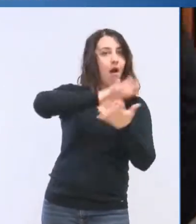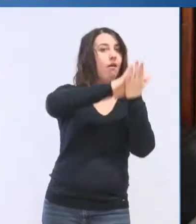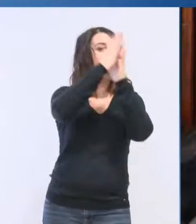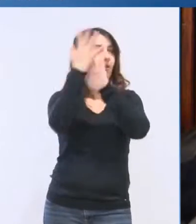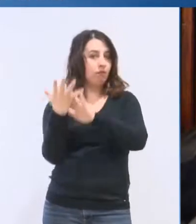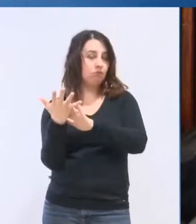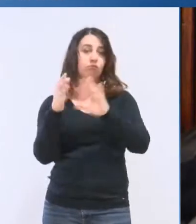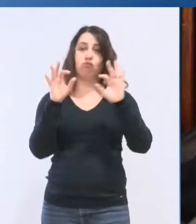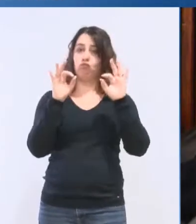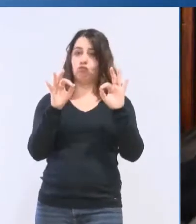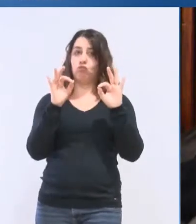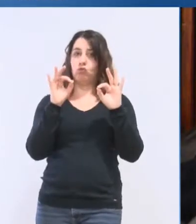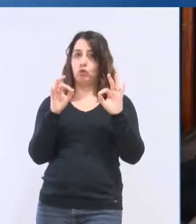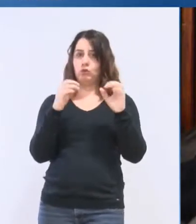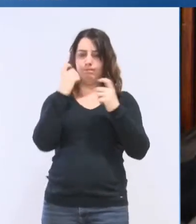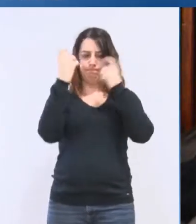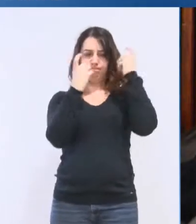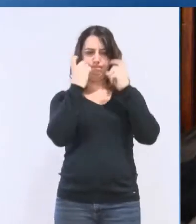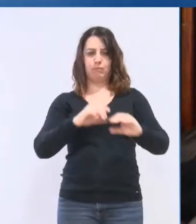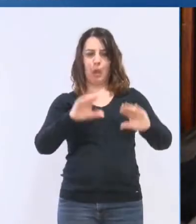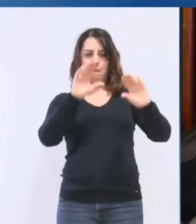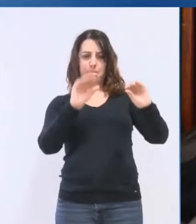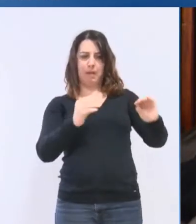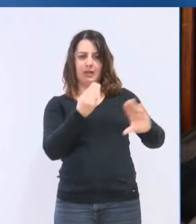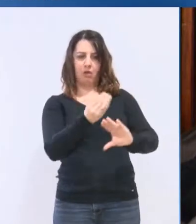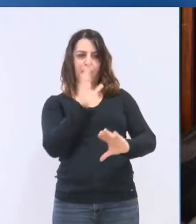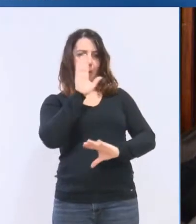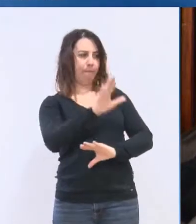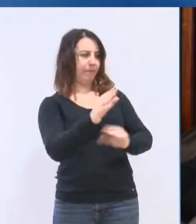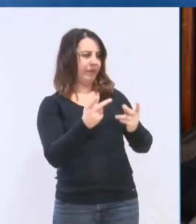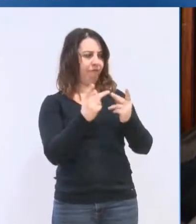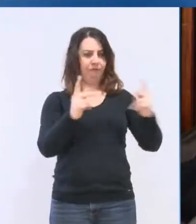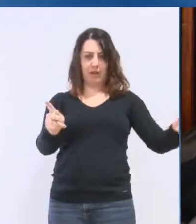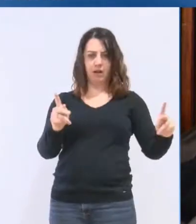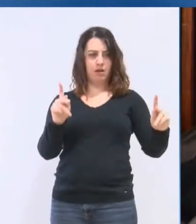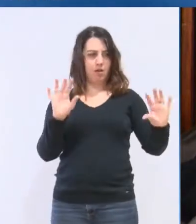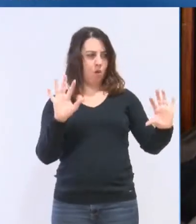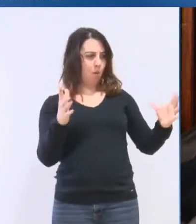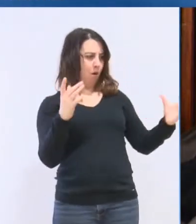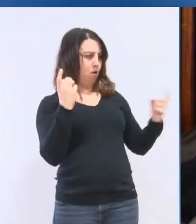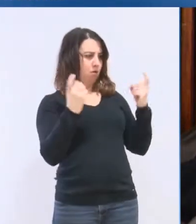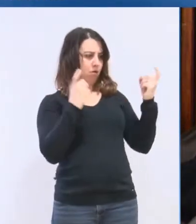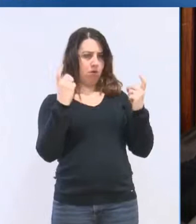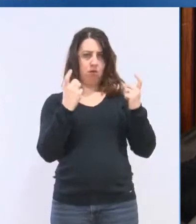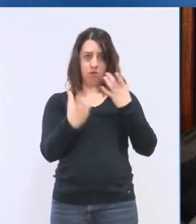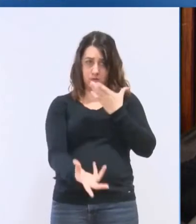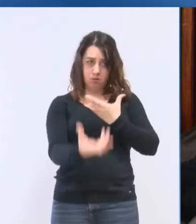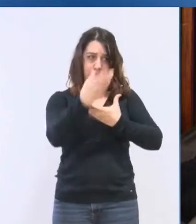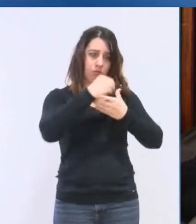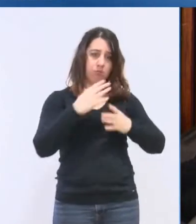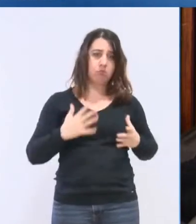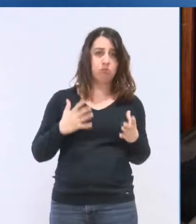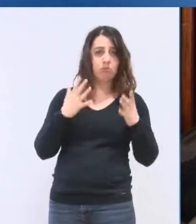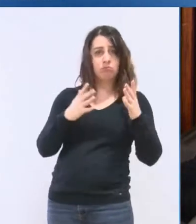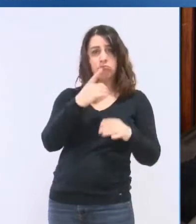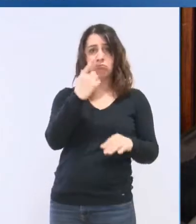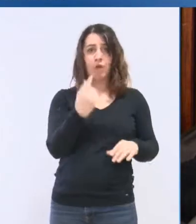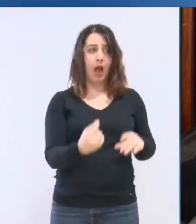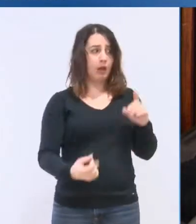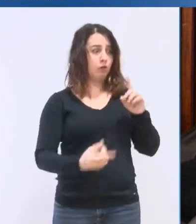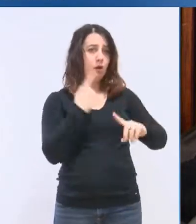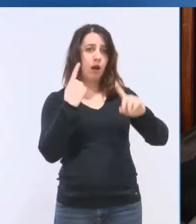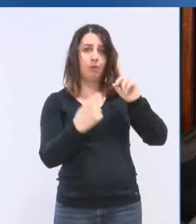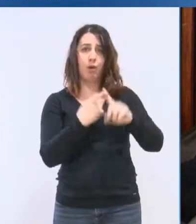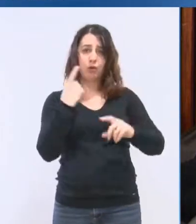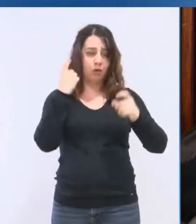en juste titre la place de l'enfant dans l'espace urbain. C'est devenu d'ailleurs un acteur majeur dans